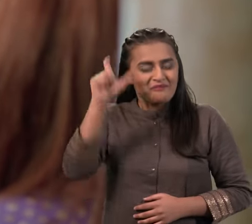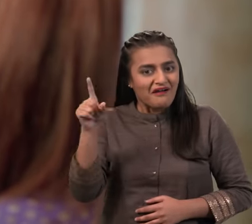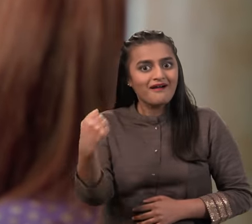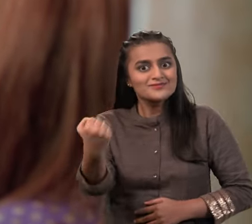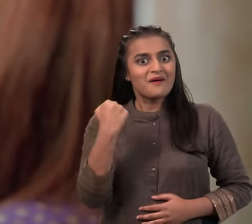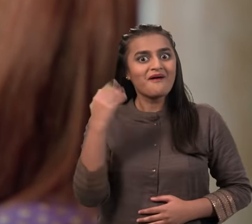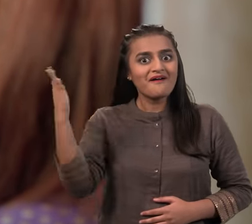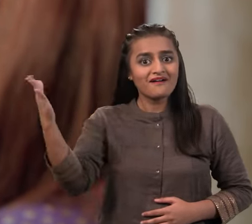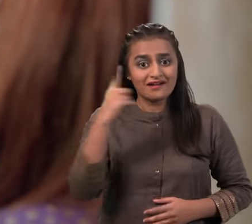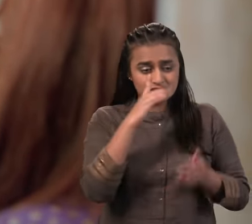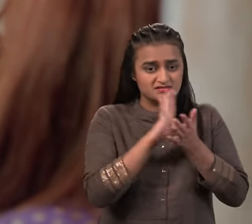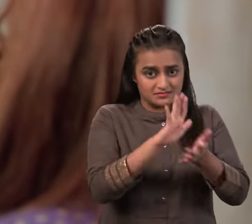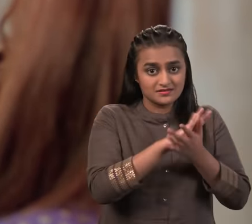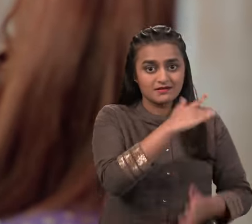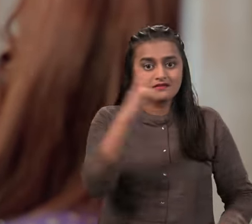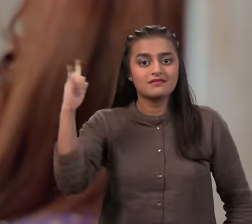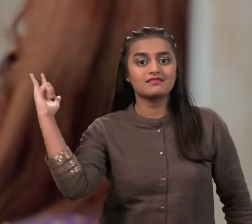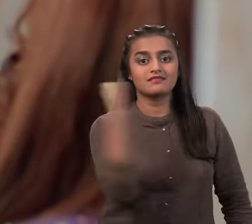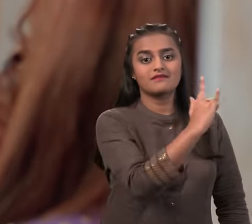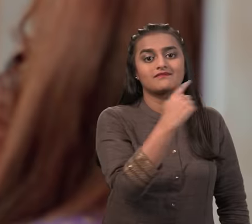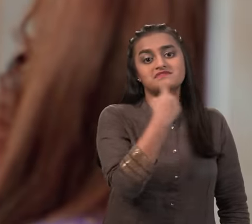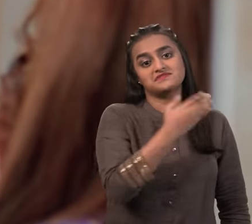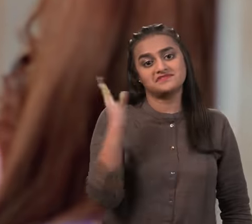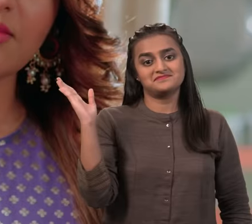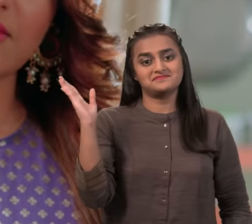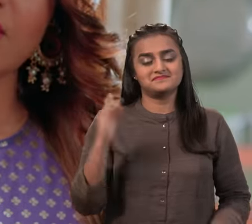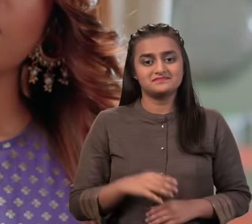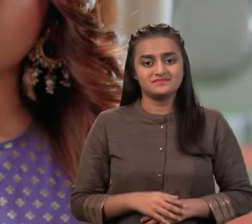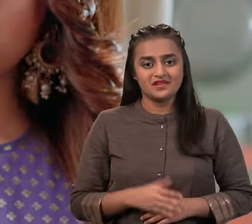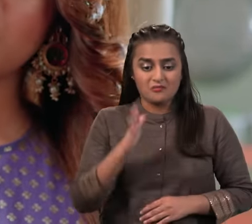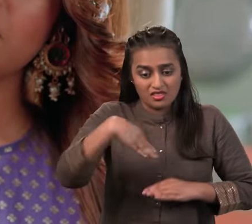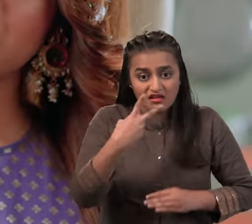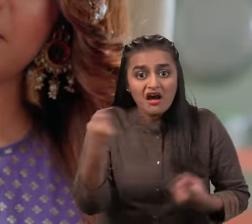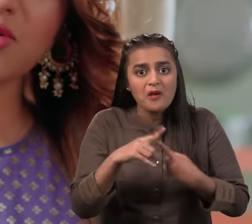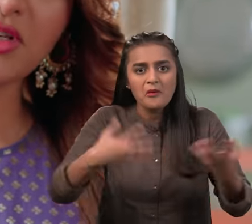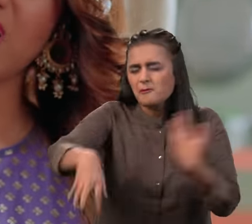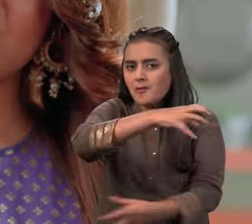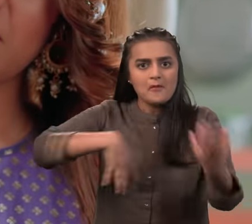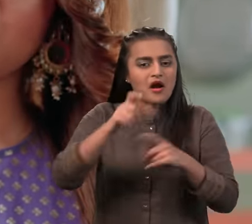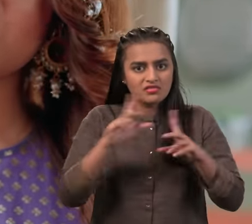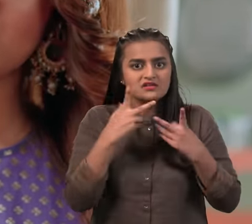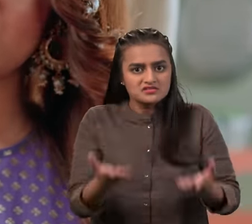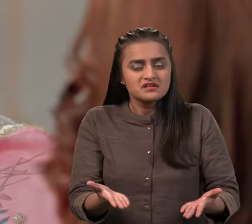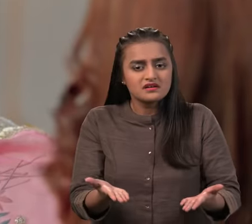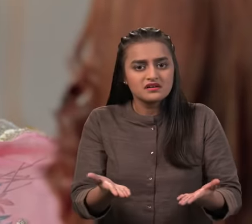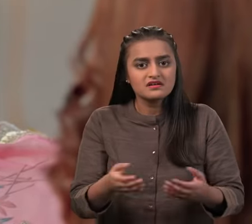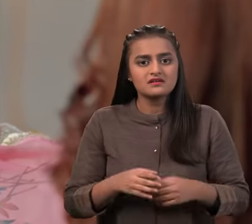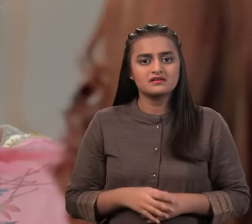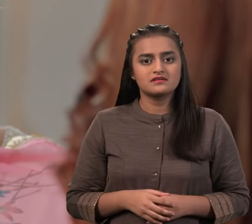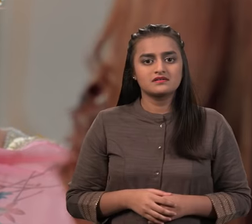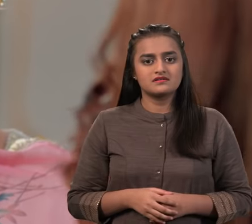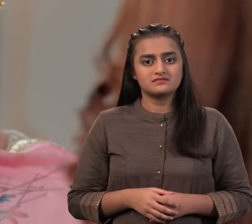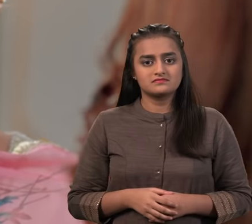दिखाई उस किन्नर को आई लव यू बोलने की। और उसके बाद जो ये हंगामा हो रहा है उसका क्या?